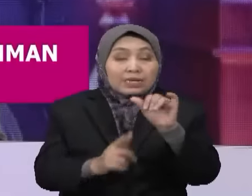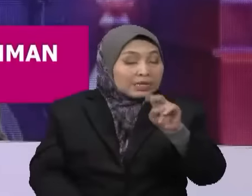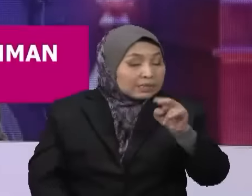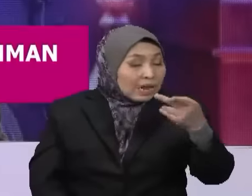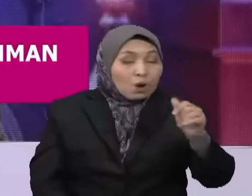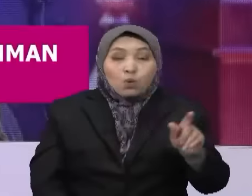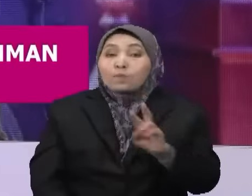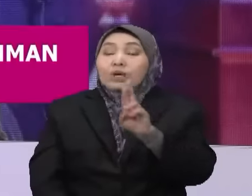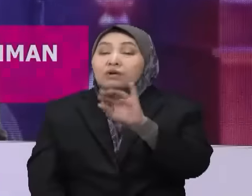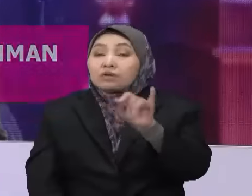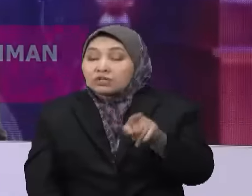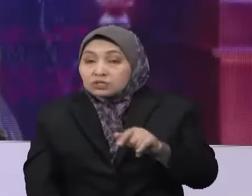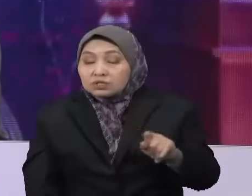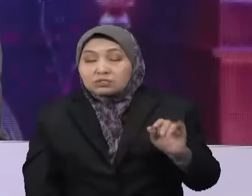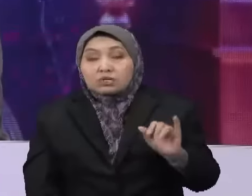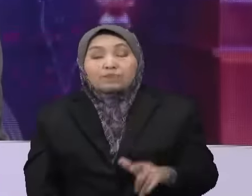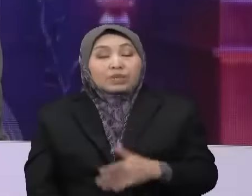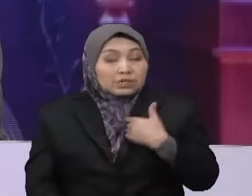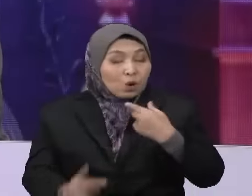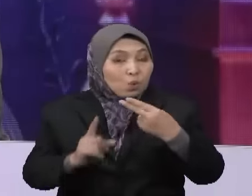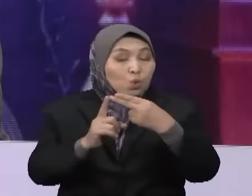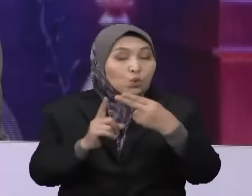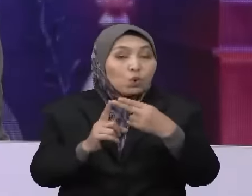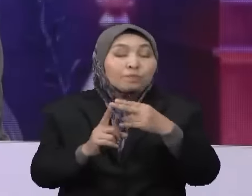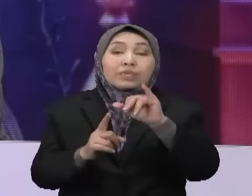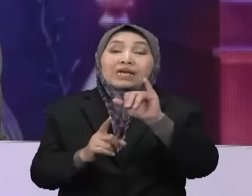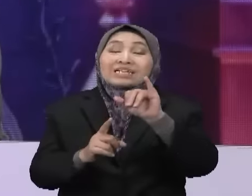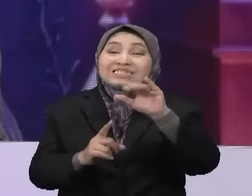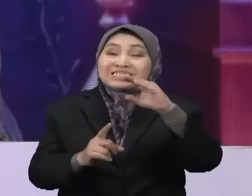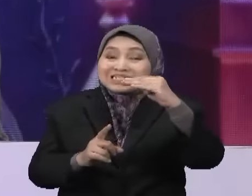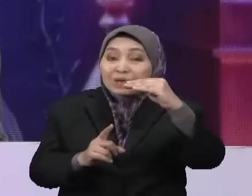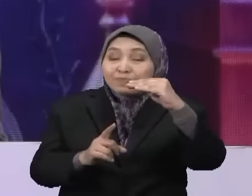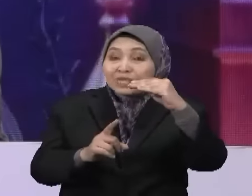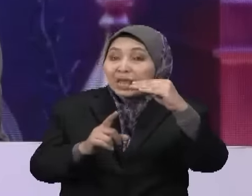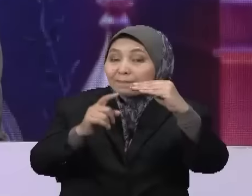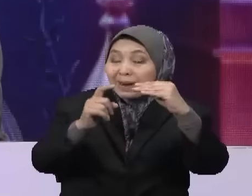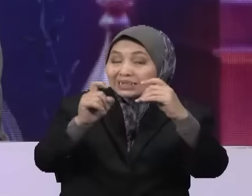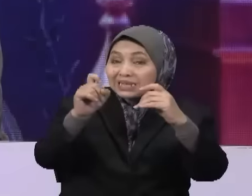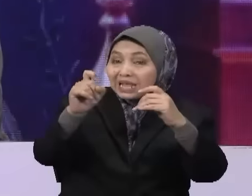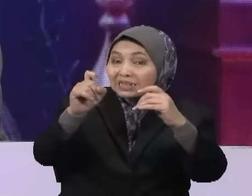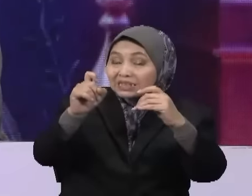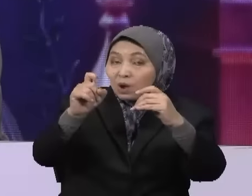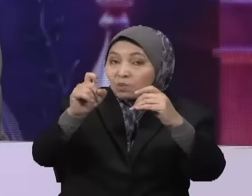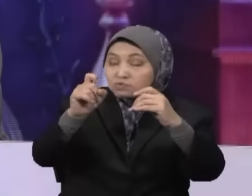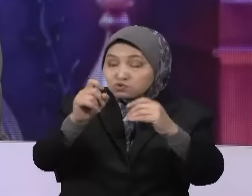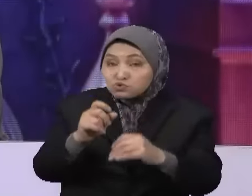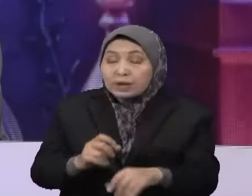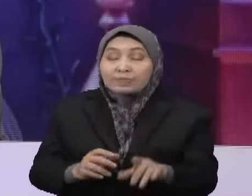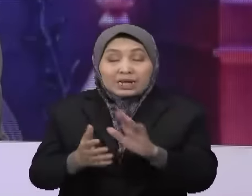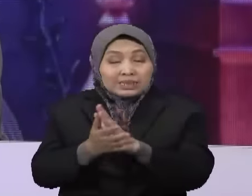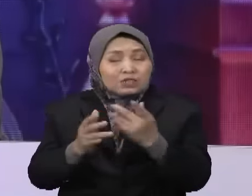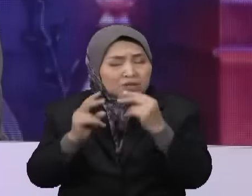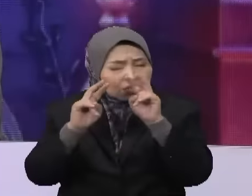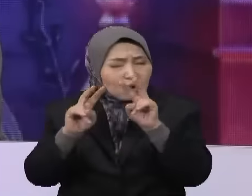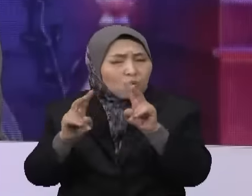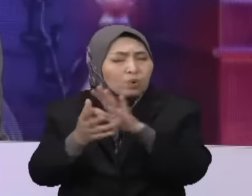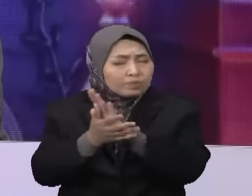rijis, kan? Ada huruf jim yang mati ataupun sukun, qalqalah, dan ada huruf sin hujung kalimah. Jadi kena